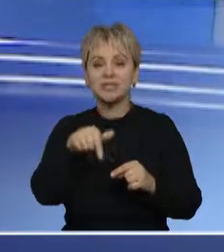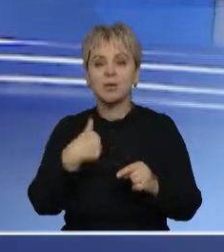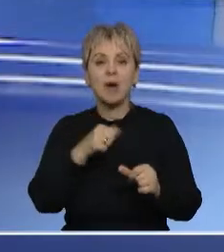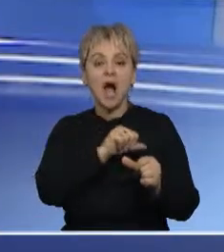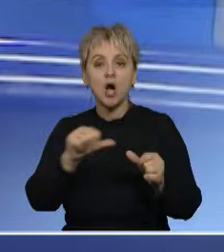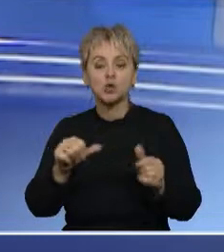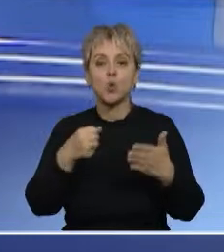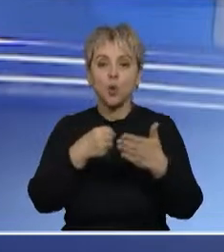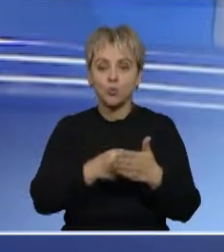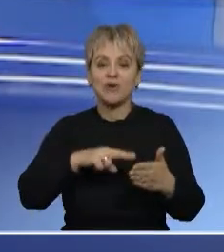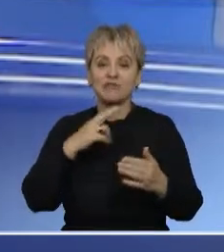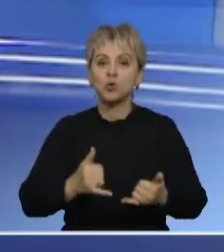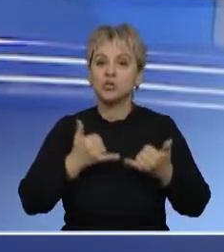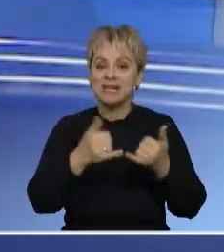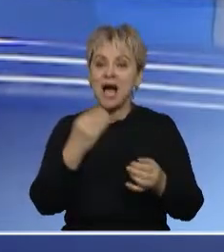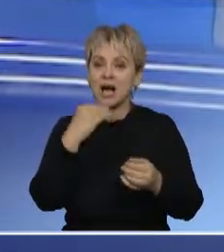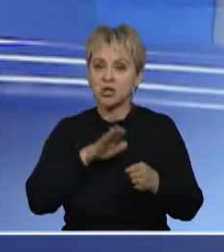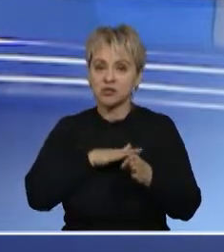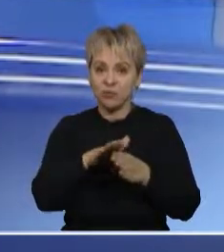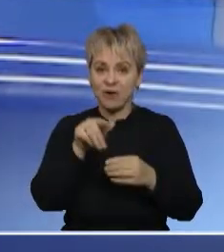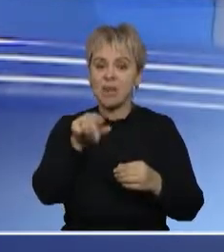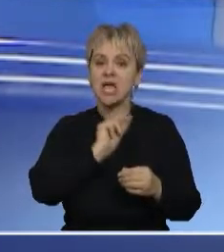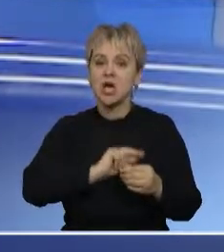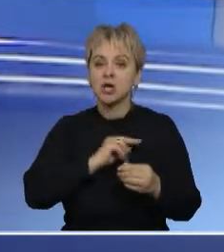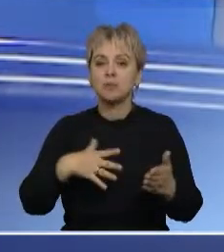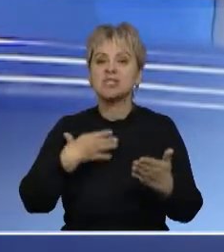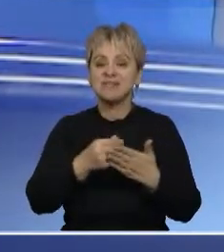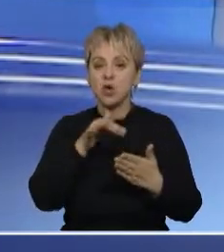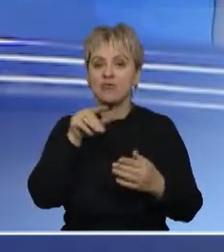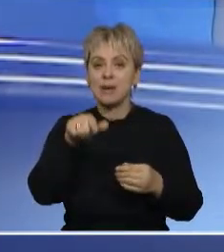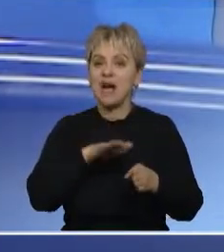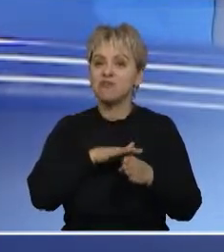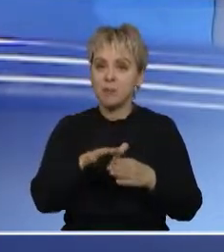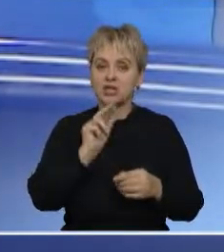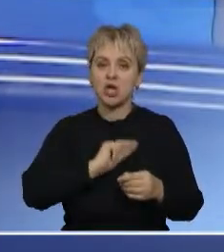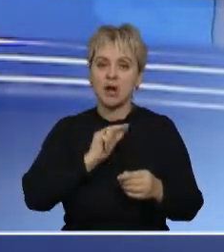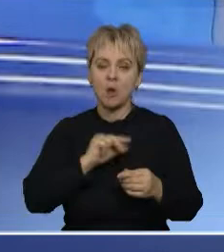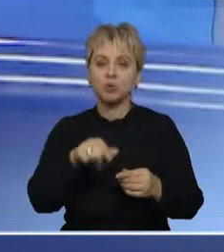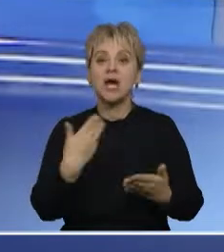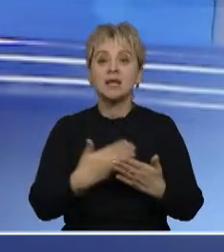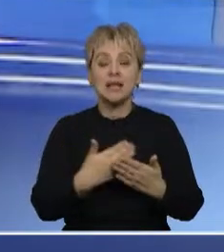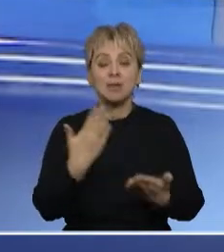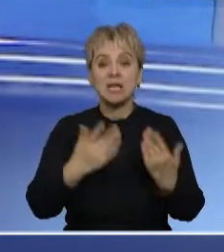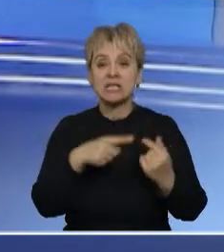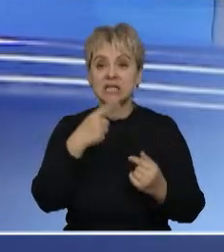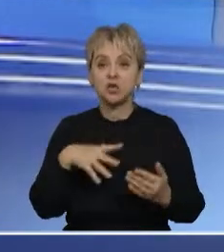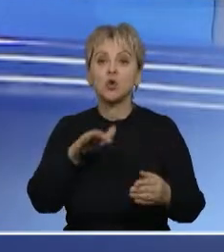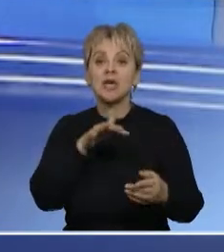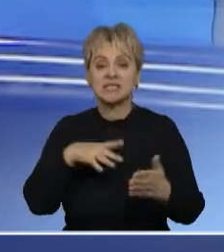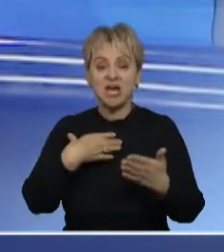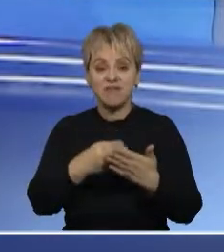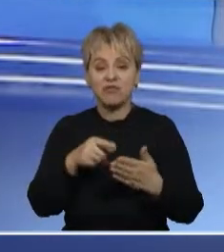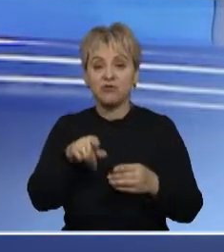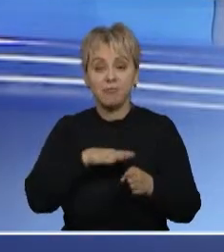особый упор и внимание уделяем качеству выполнения работ и своевременности выполнения работ. К примеру, если говорить по своевременности